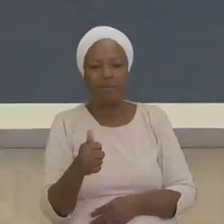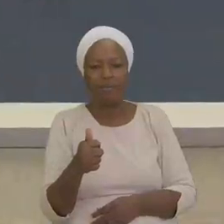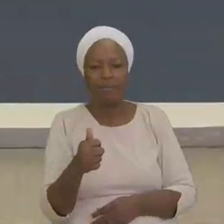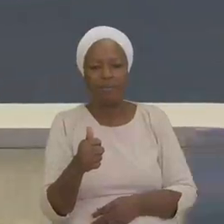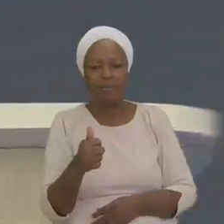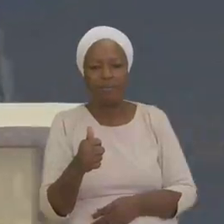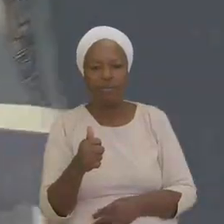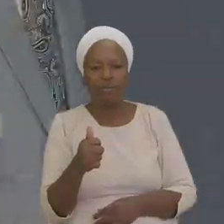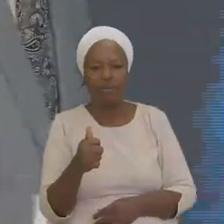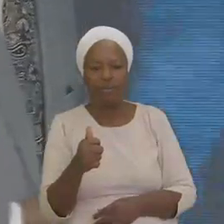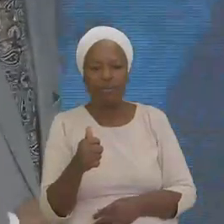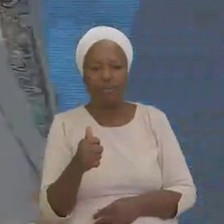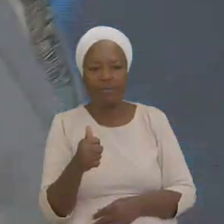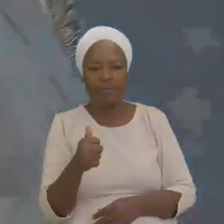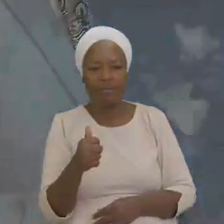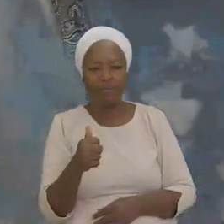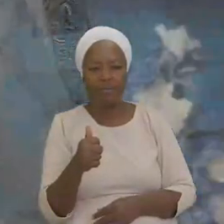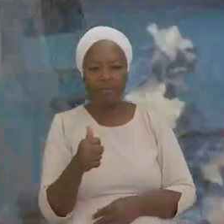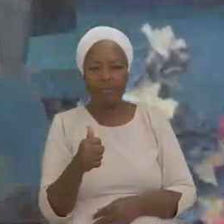à vous-même.